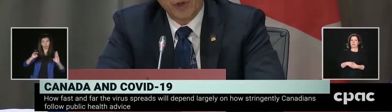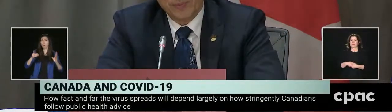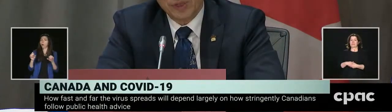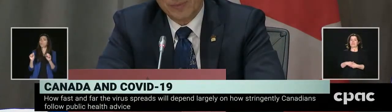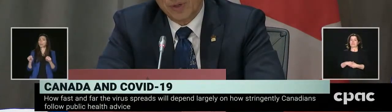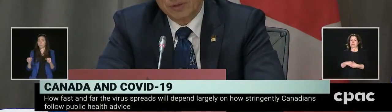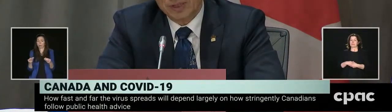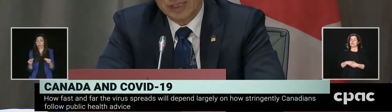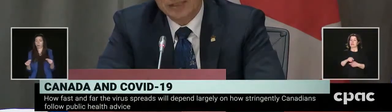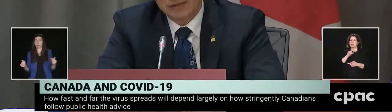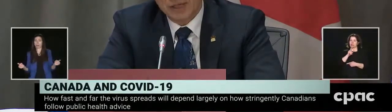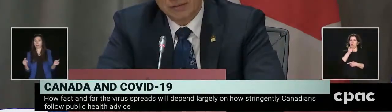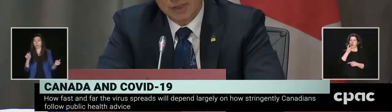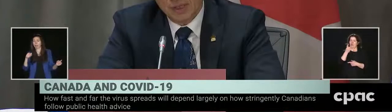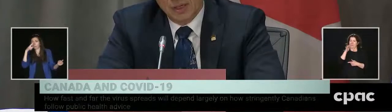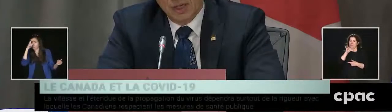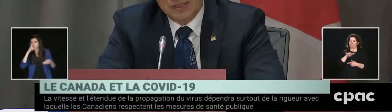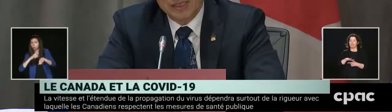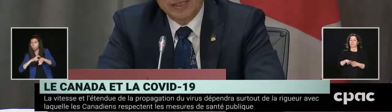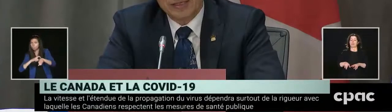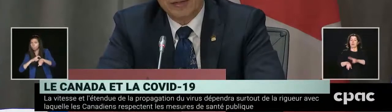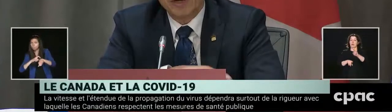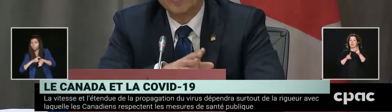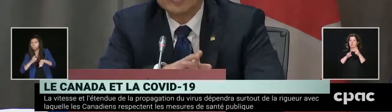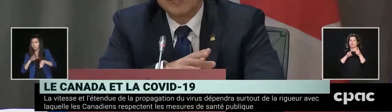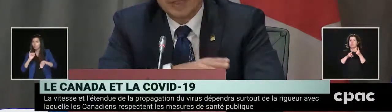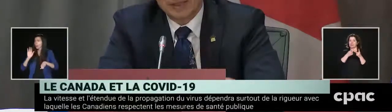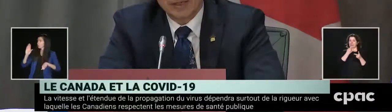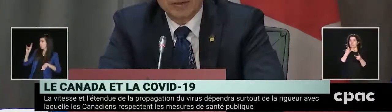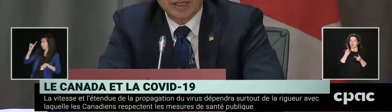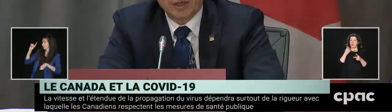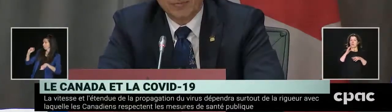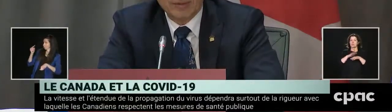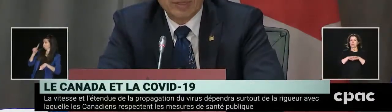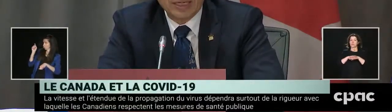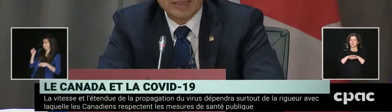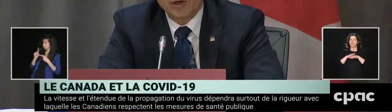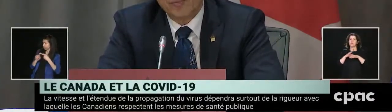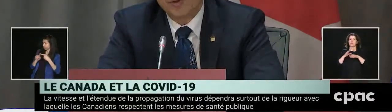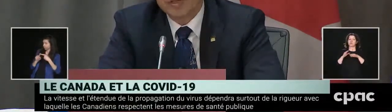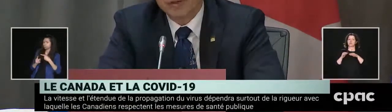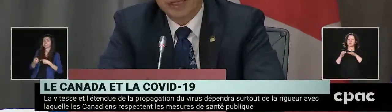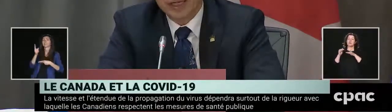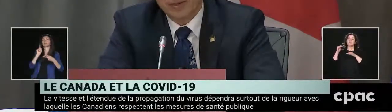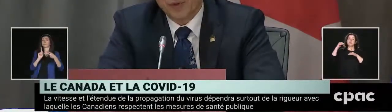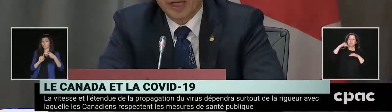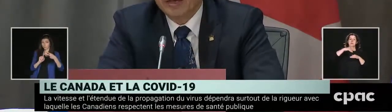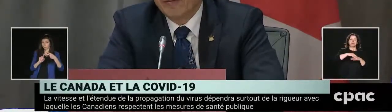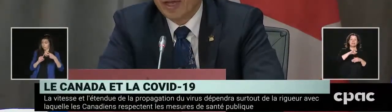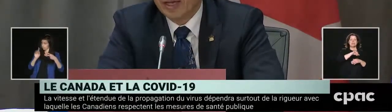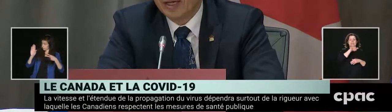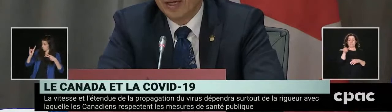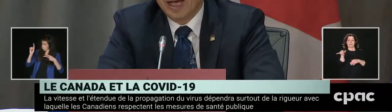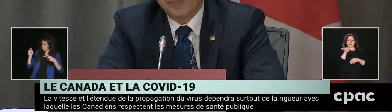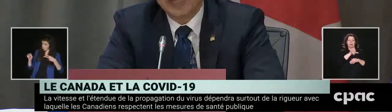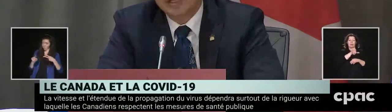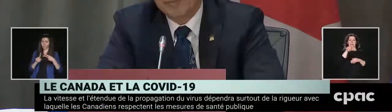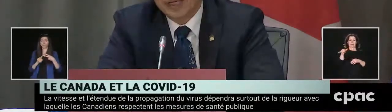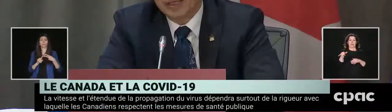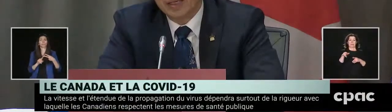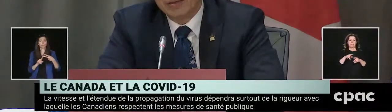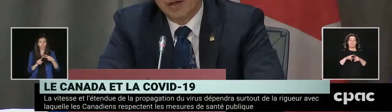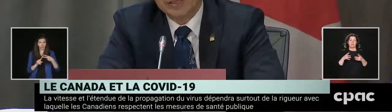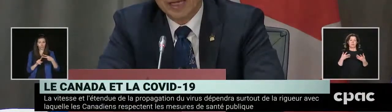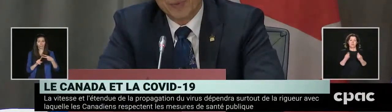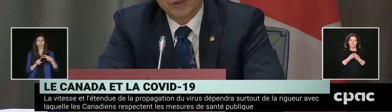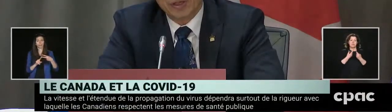l'autre point pour la pente descendante, si c'est vraiment symétrique, on sait que même 50% des cas peuvent arriver après